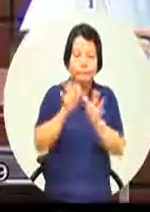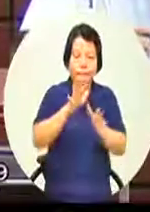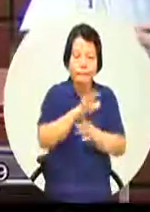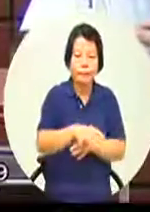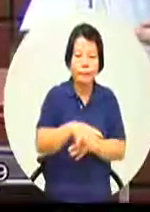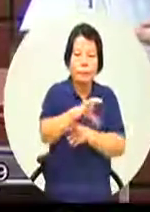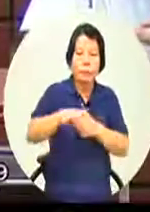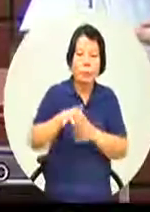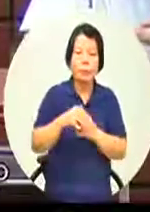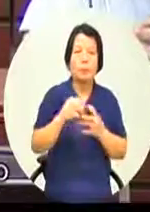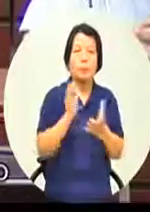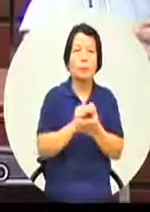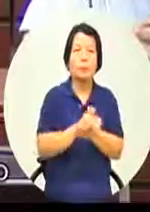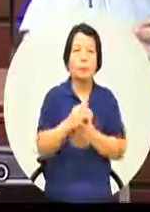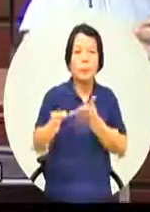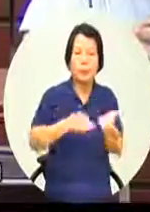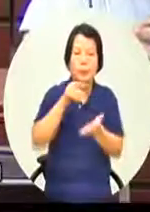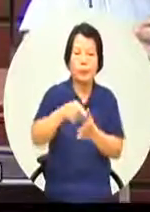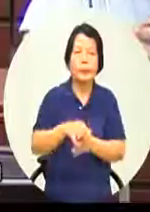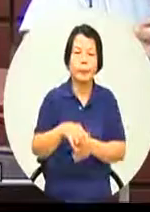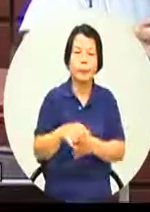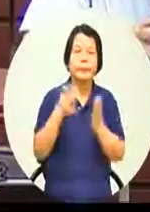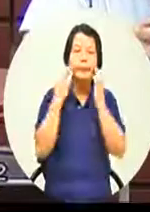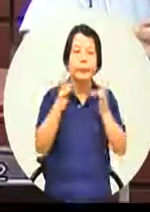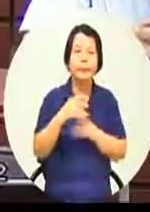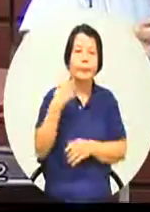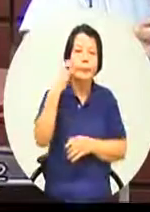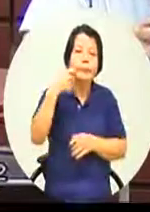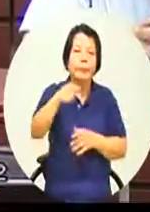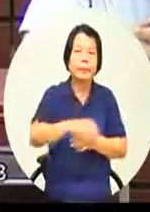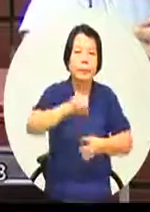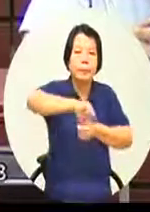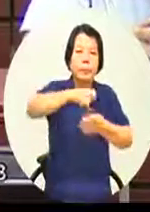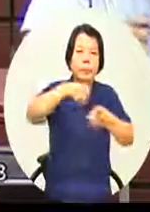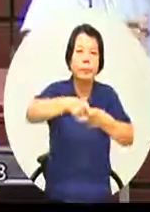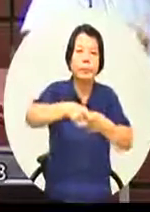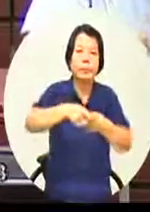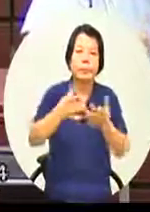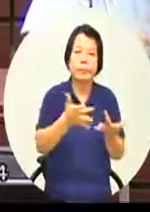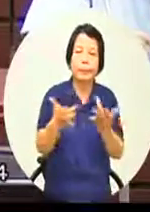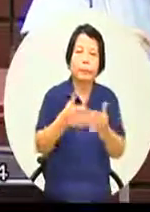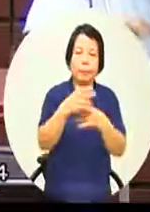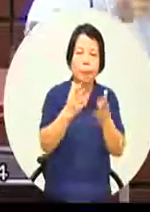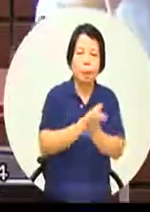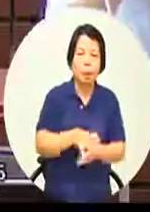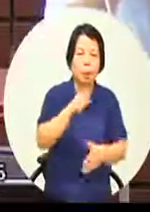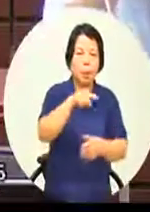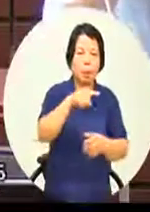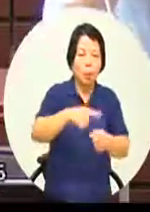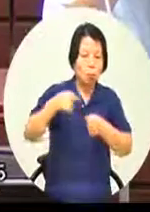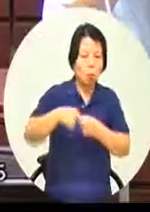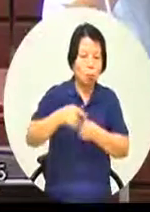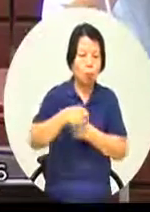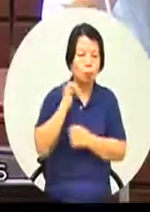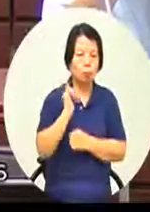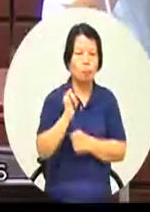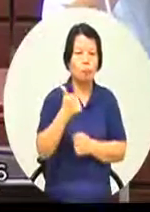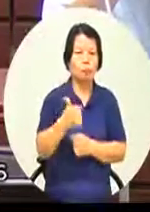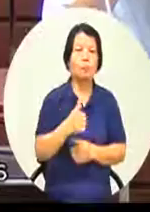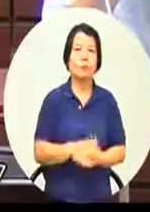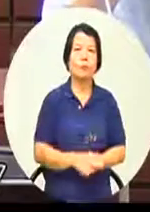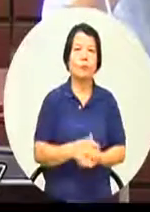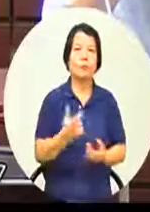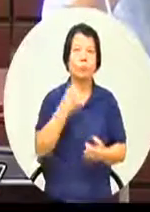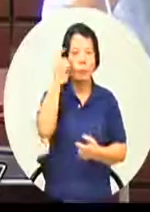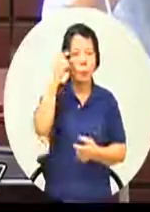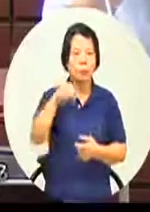的一些我们的蔬菜水果或者是加工产品，那他们的业绩也都不错哈，都业绩不错。所以说，我想